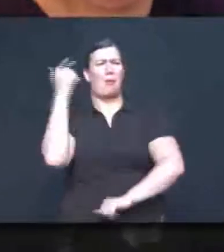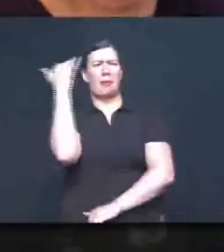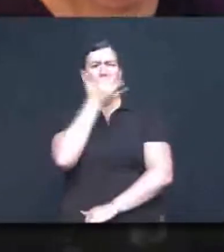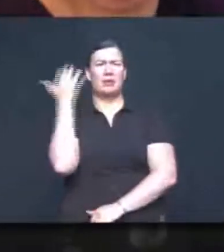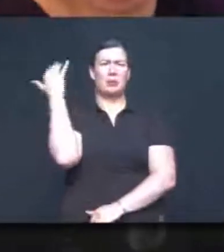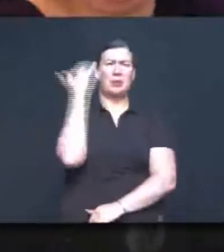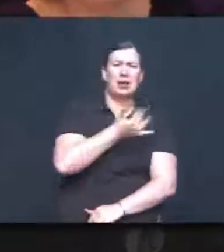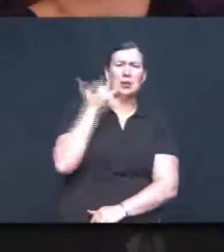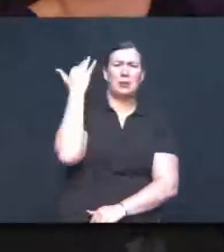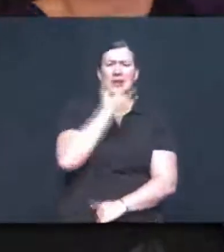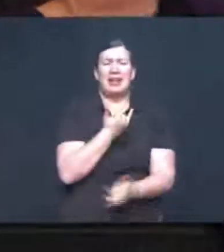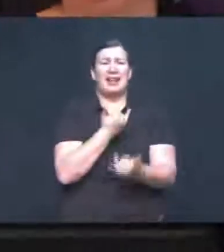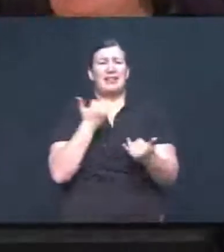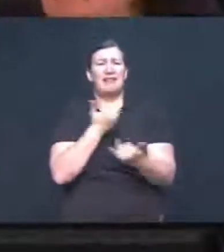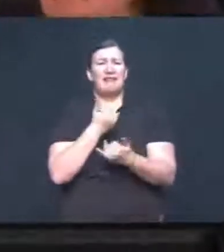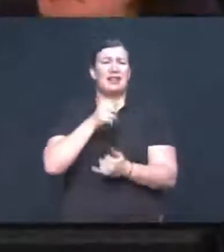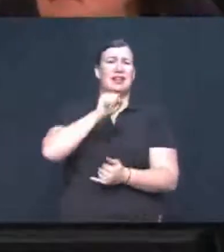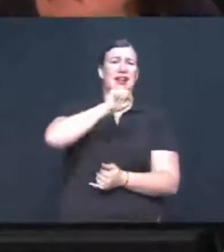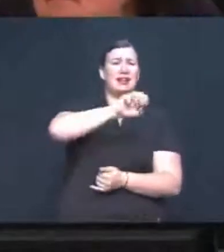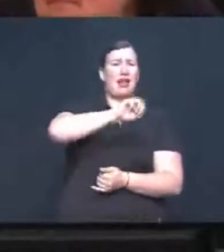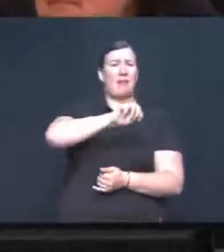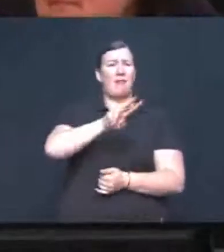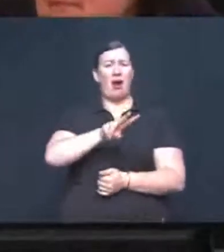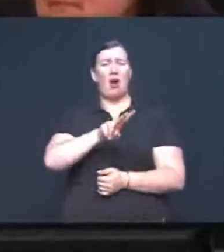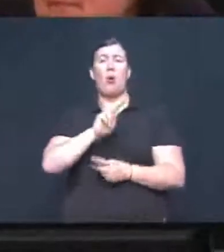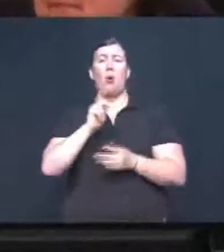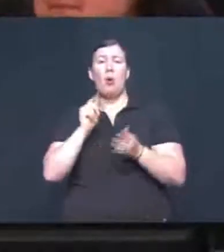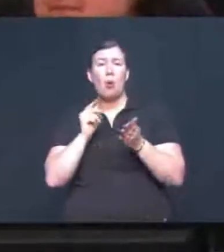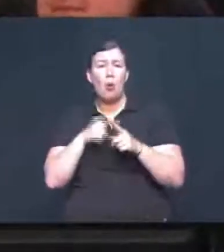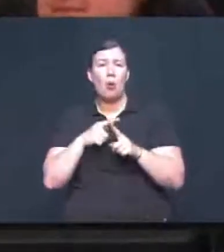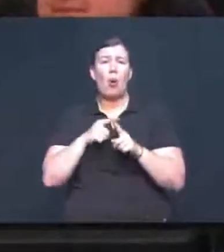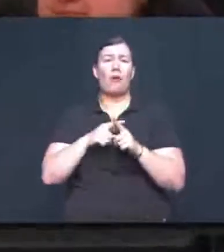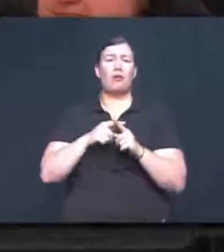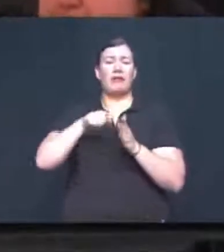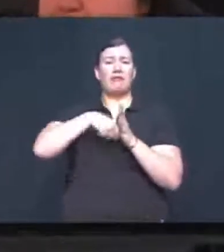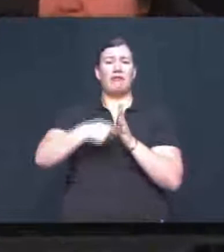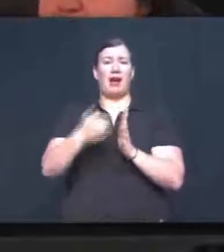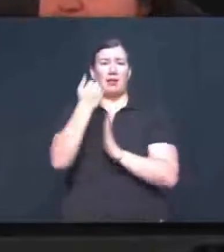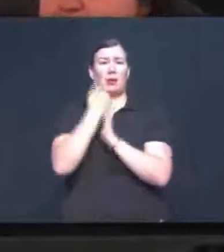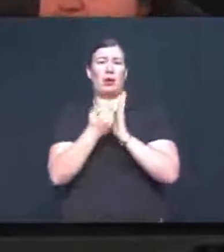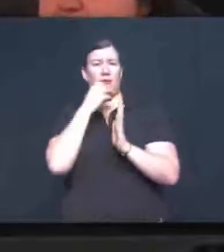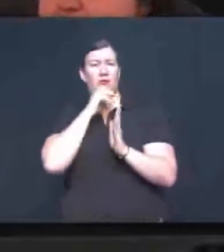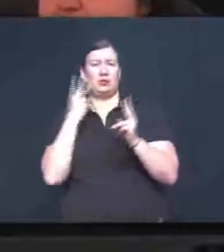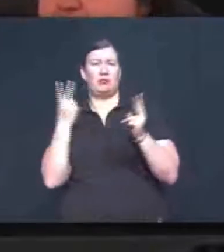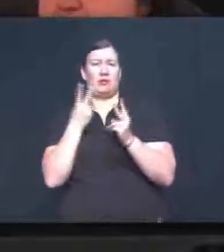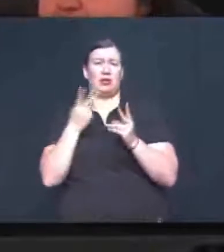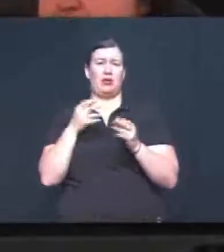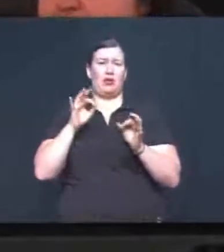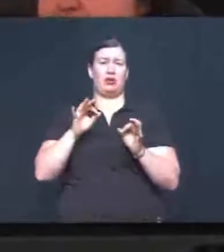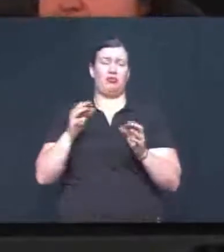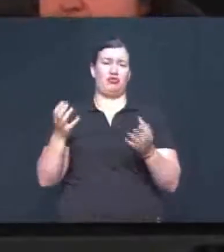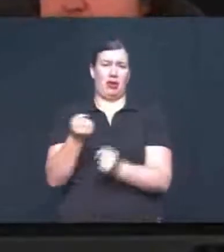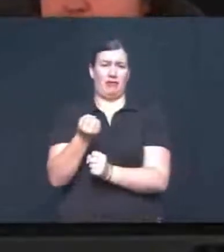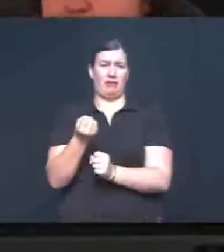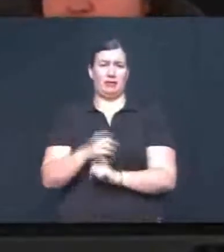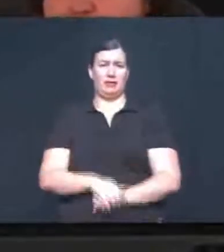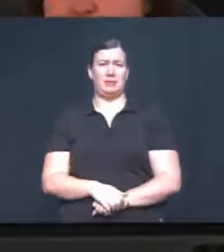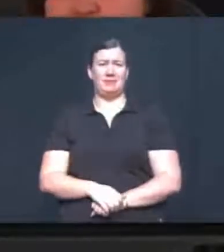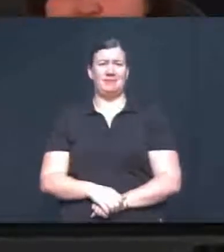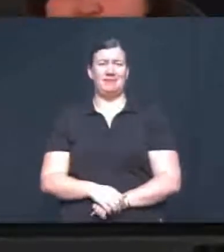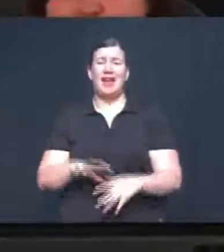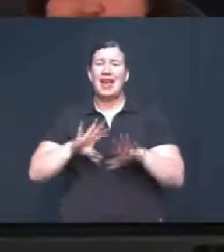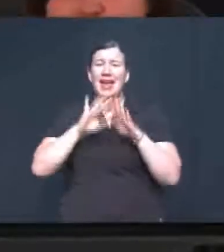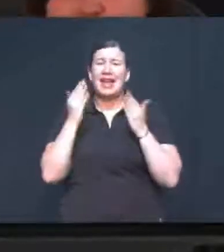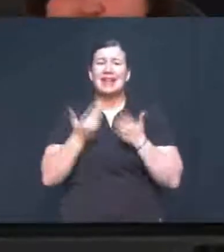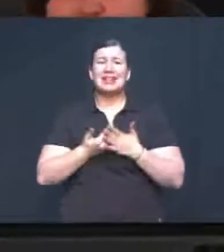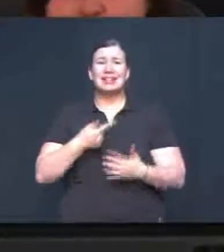womit wir sowohl die SMV als auch das Wahlprogramm heute schaffen wir haben nach tio genau eine Stunde für die SMV